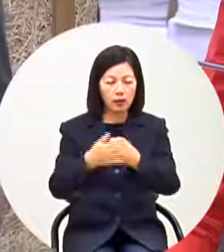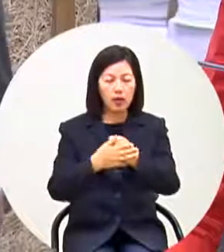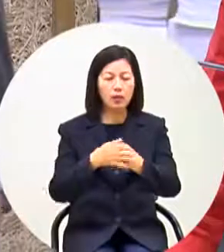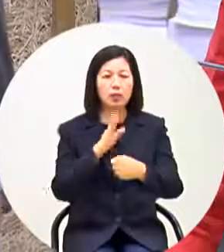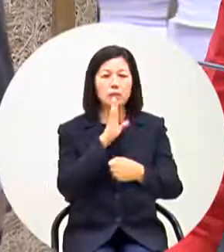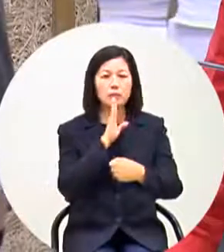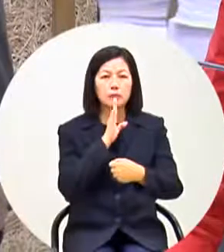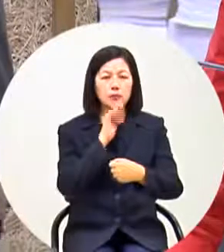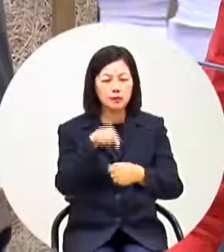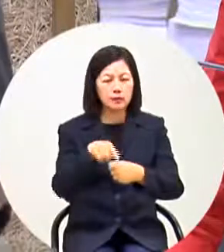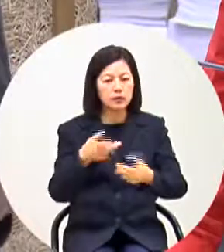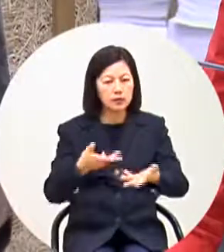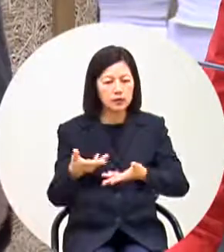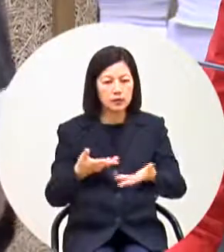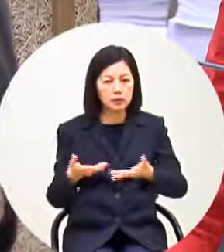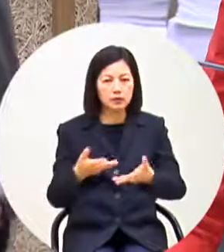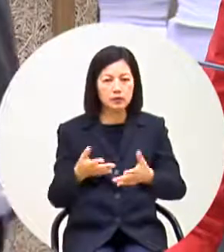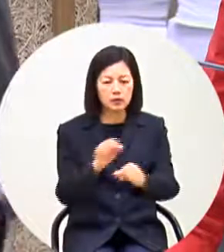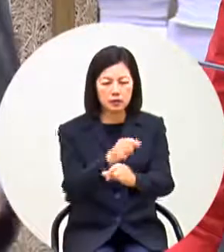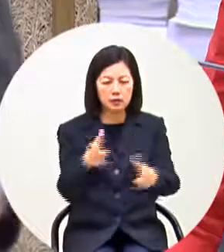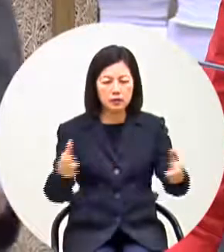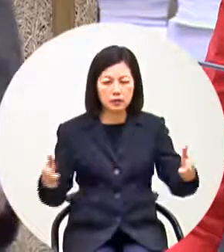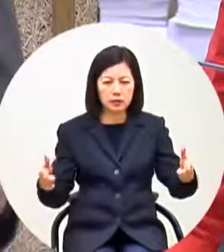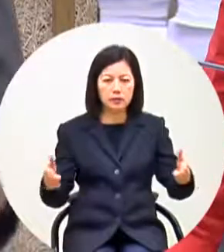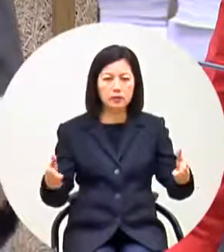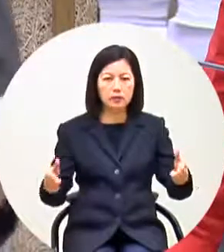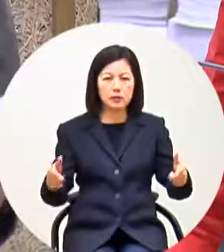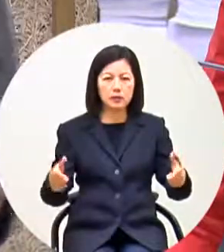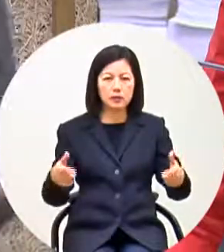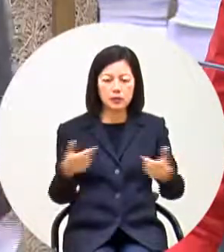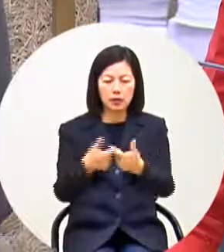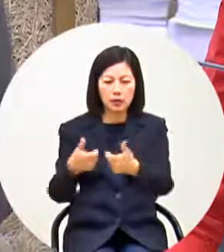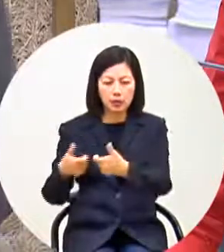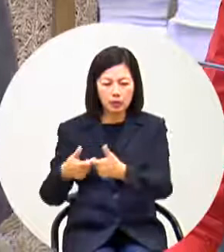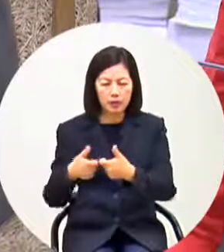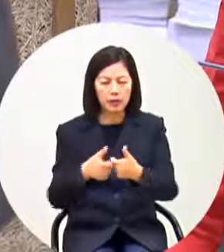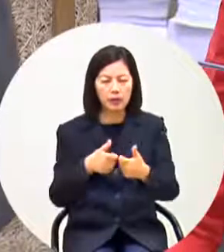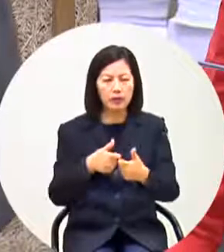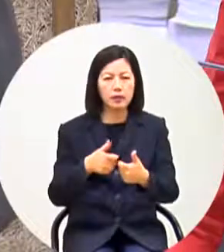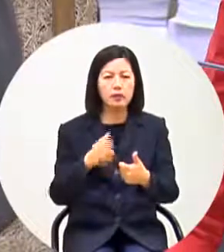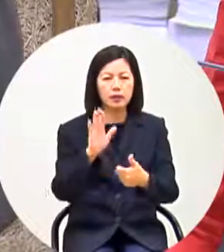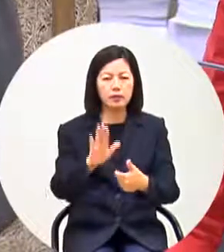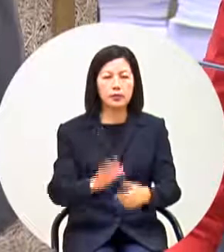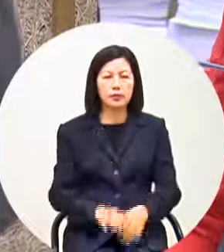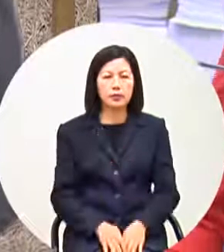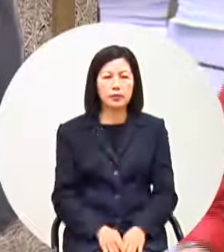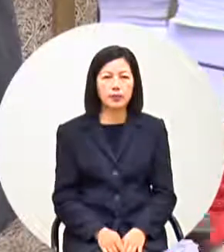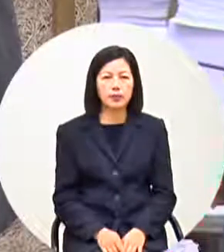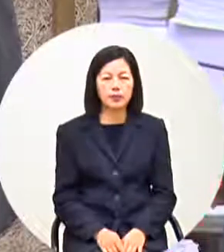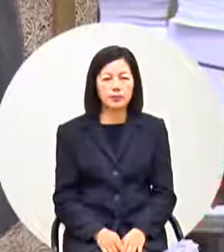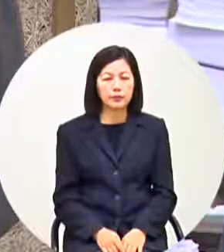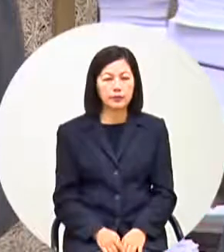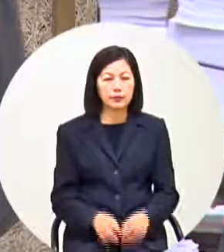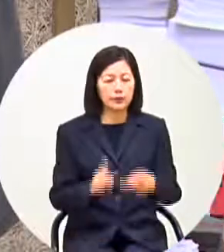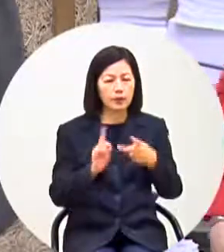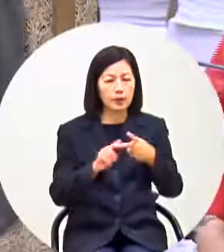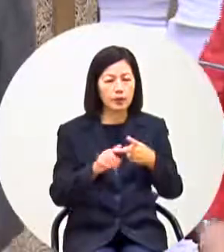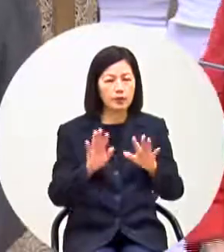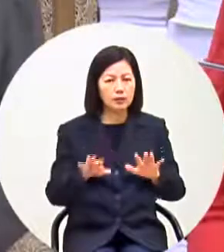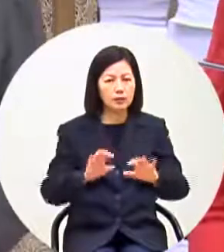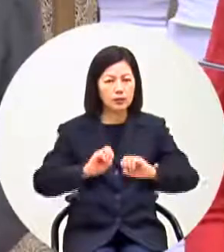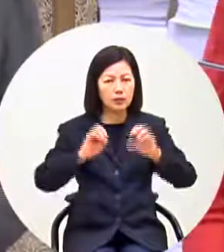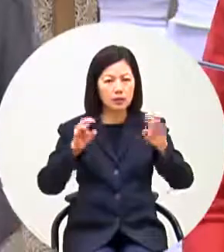同场域的一个不同表现方式的一个考量啦。那第二个部分是说我们目前推动的是以住代户，目前有